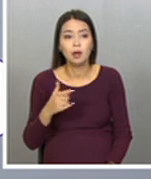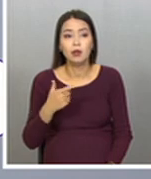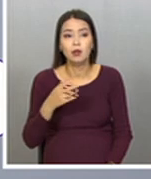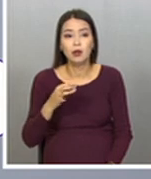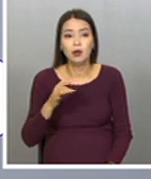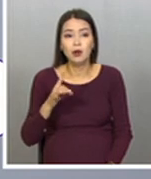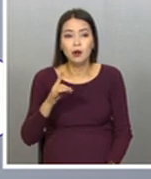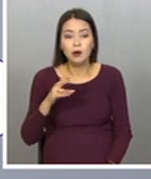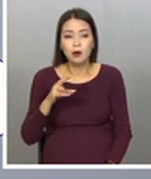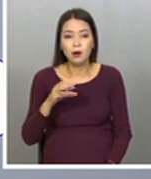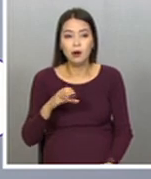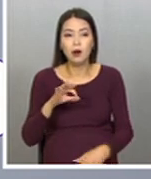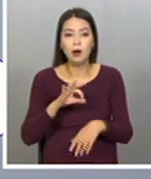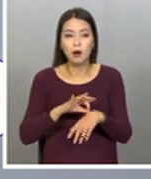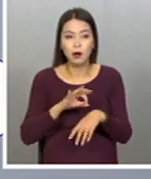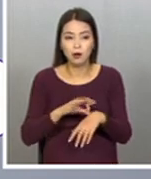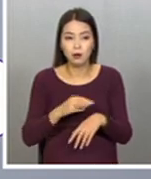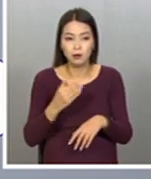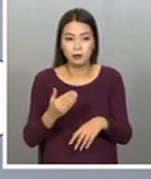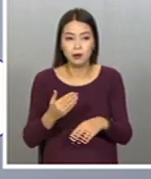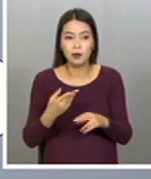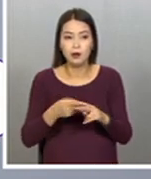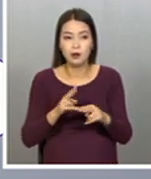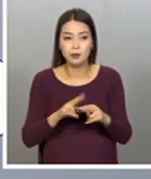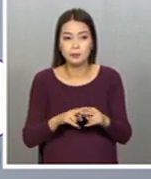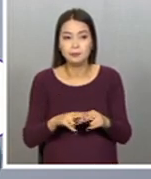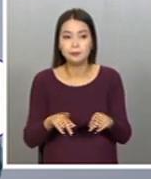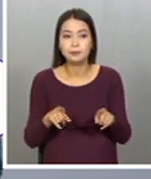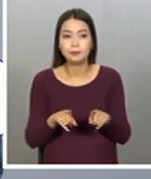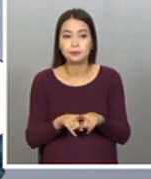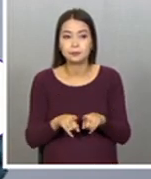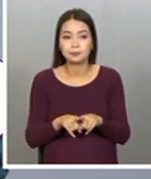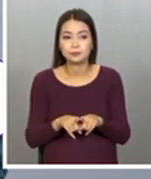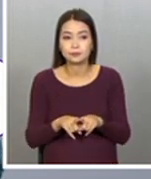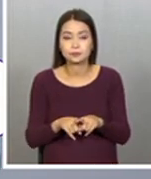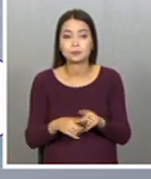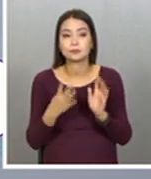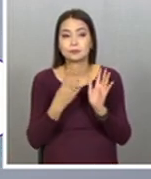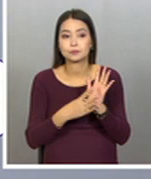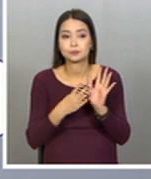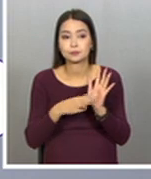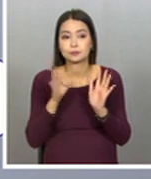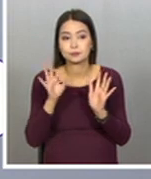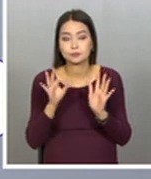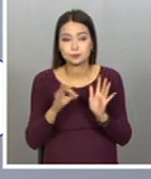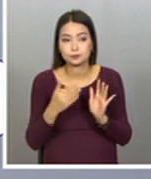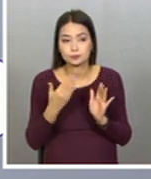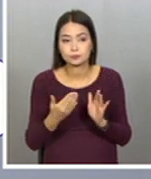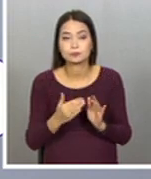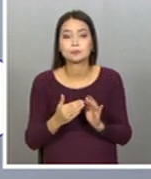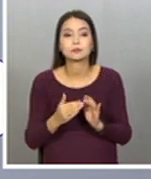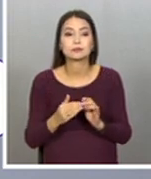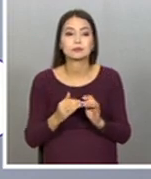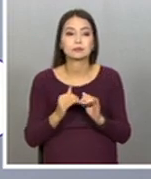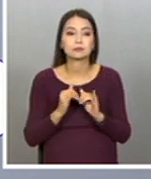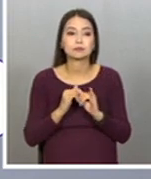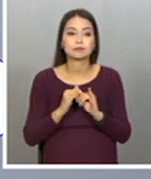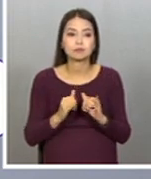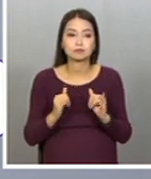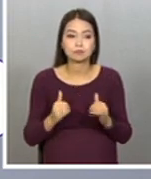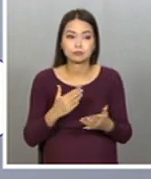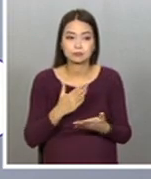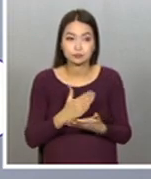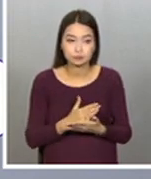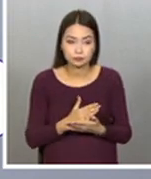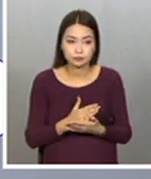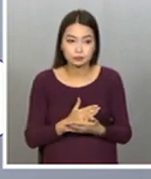кең таралған соншалық, тіпті жер шарындағы халықтың 90% оның тасымалдаушысы болып табылады. Оқушылар,